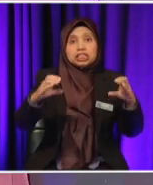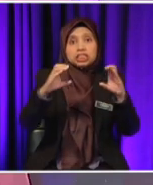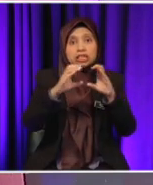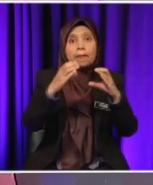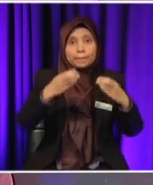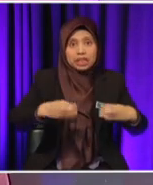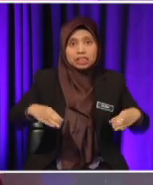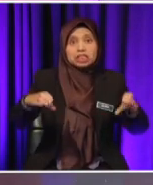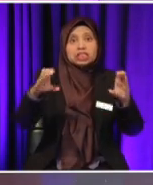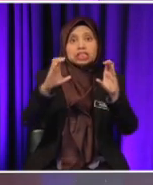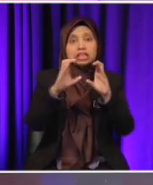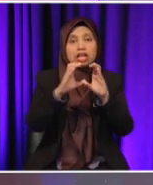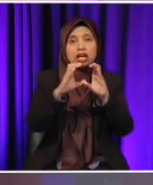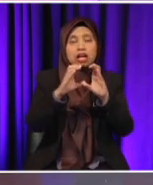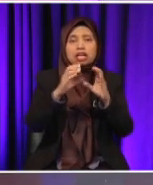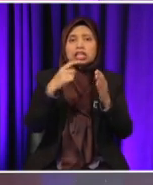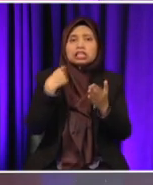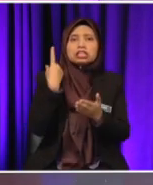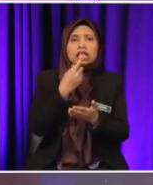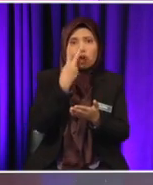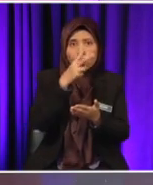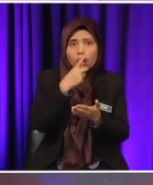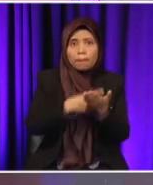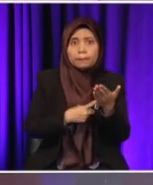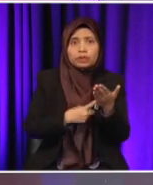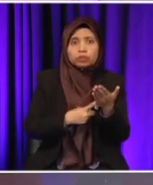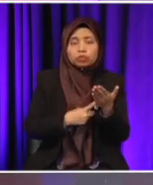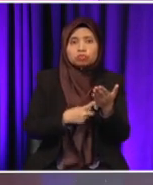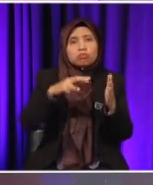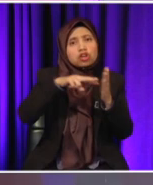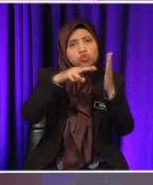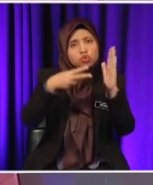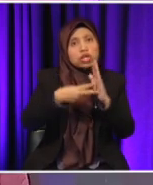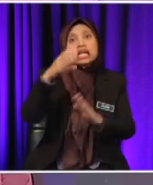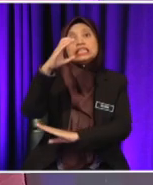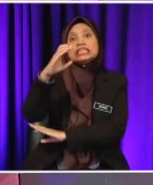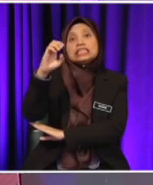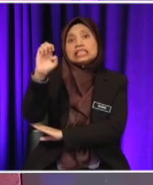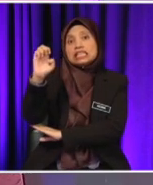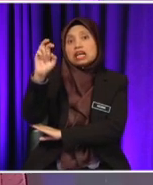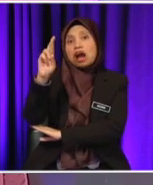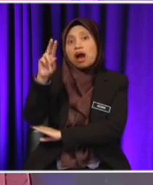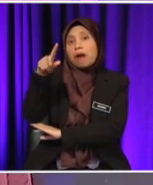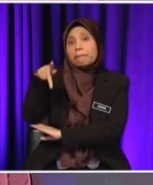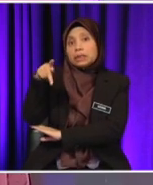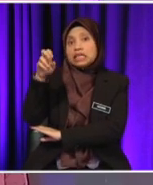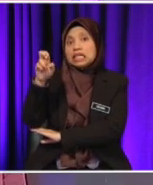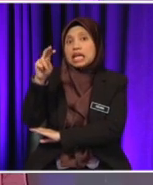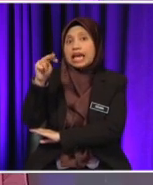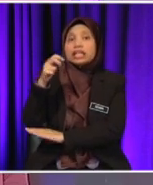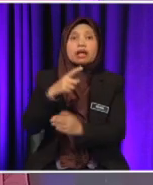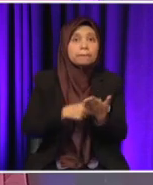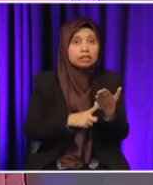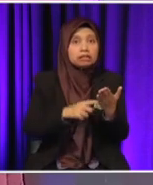tengok dulu apa dia itu banyak masuk daripada berbagai kita